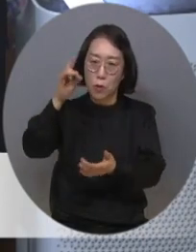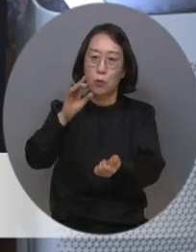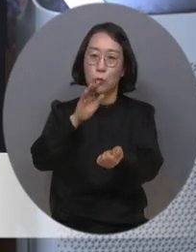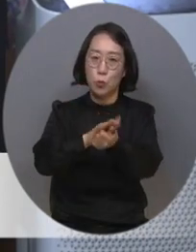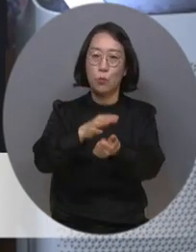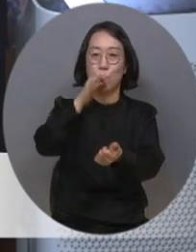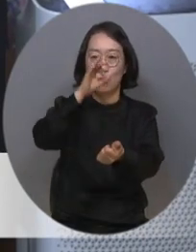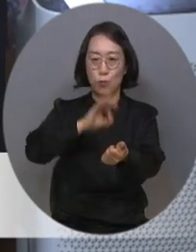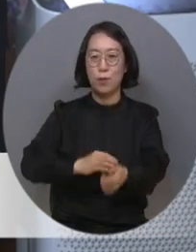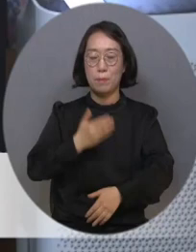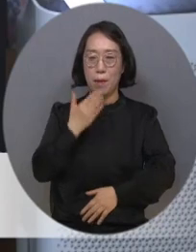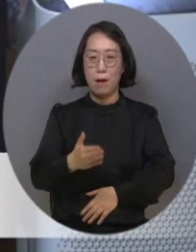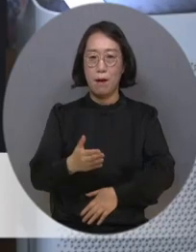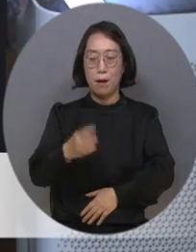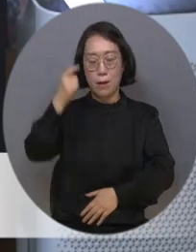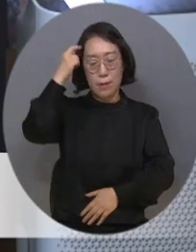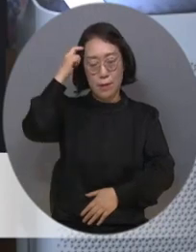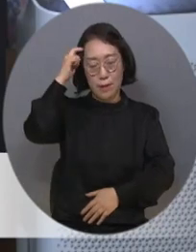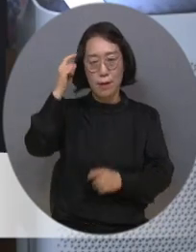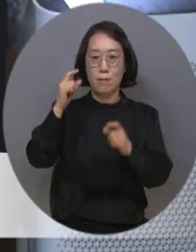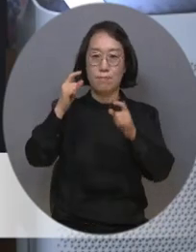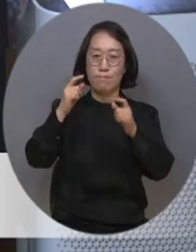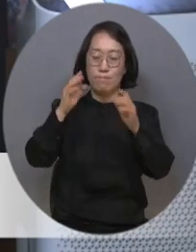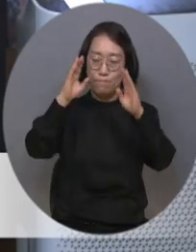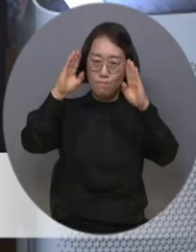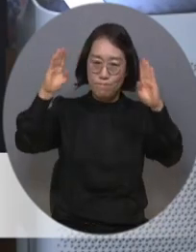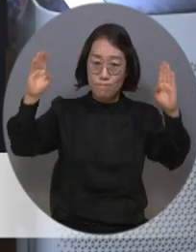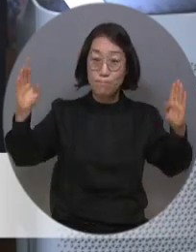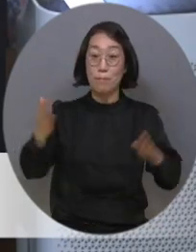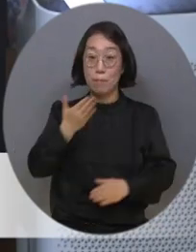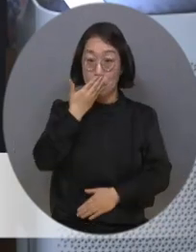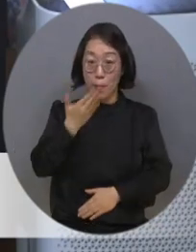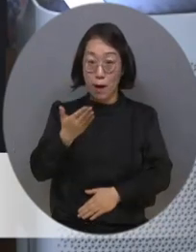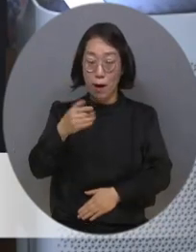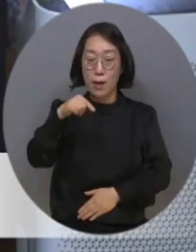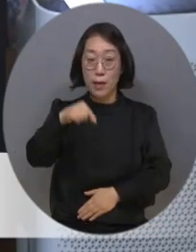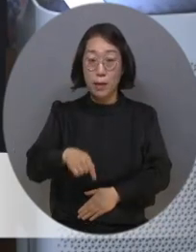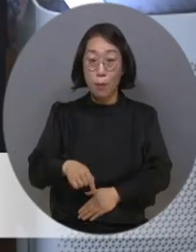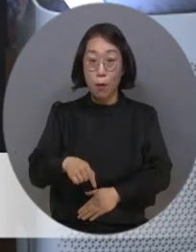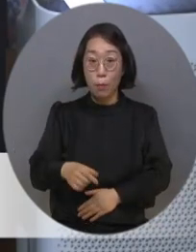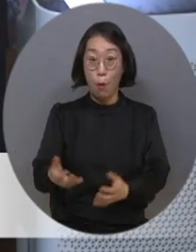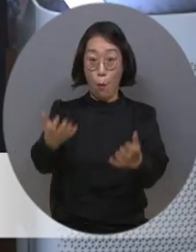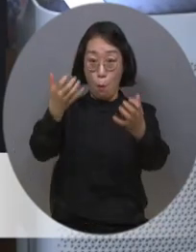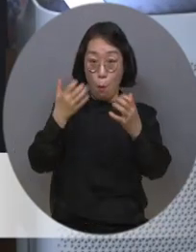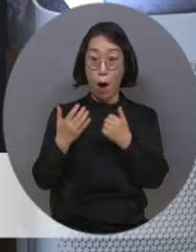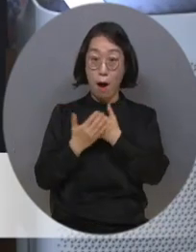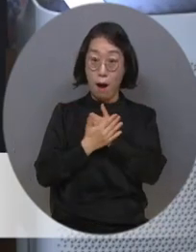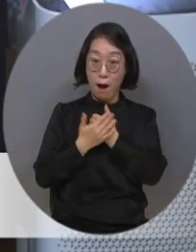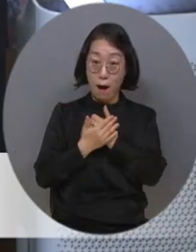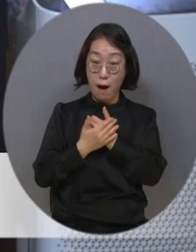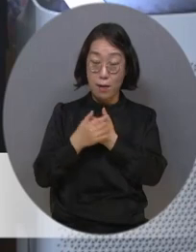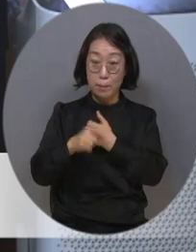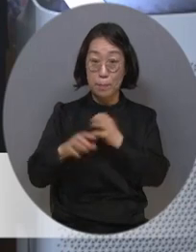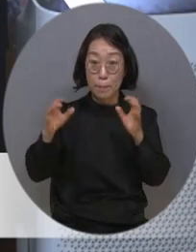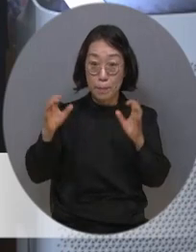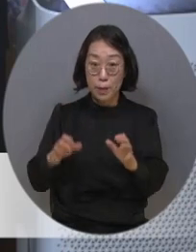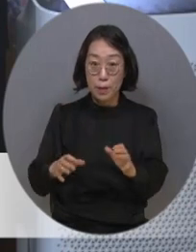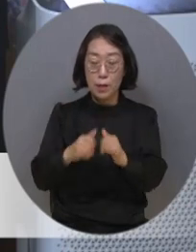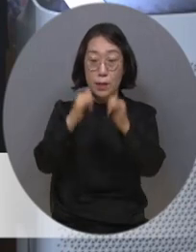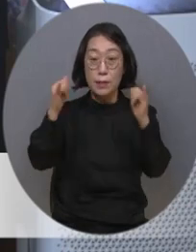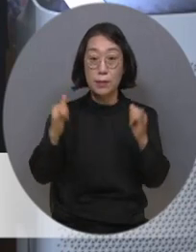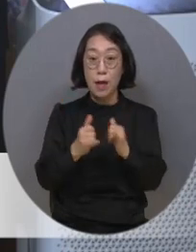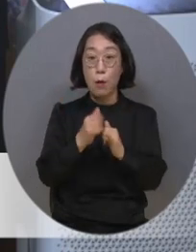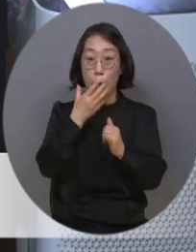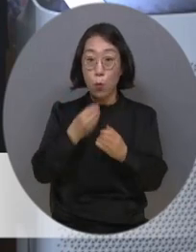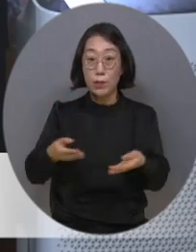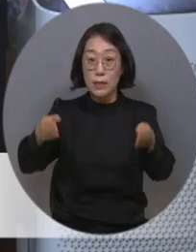들더라구요 아이들이 생각해 보기 되게 다양하게 넓어질 수 있을 것 같아서 참 이런 행사가 저희 어떻게 보면 사회복지시설에 있는